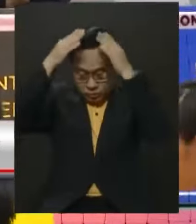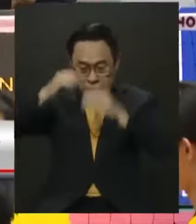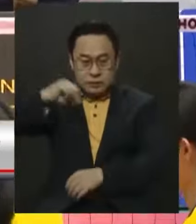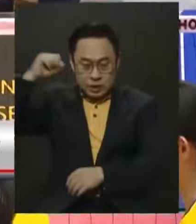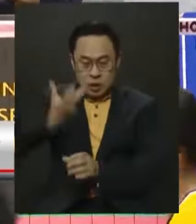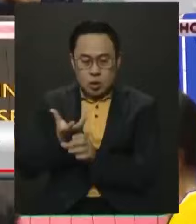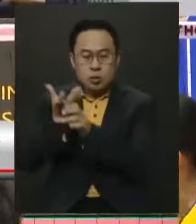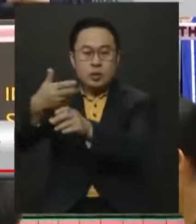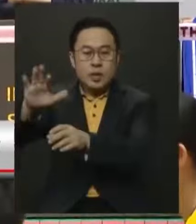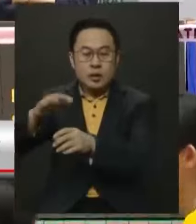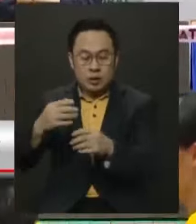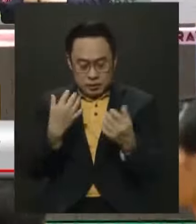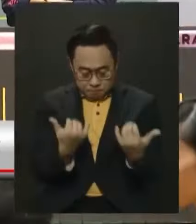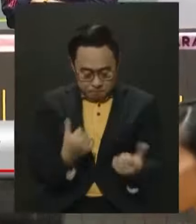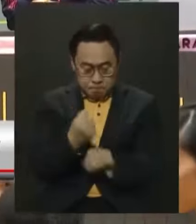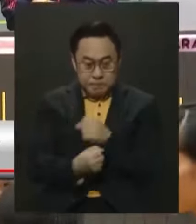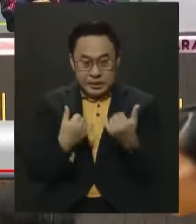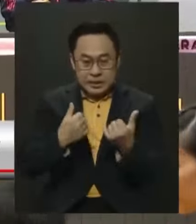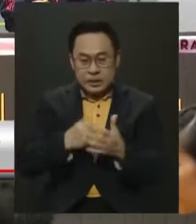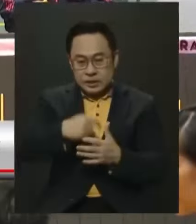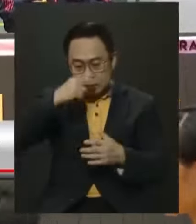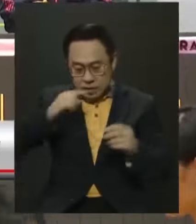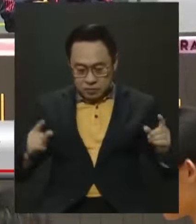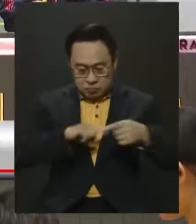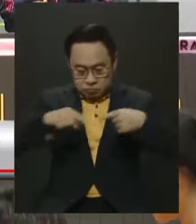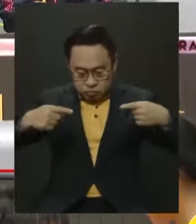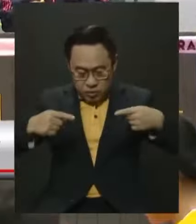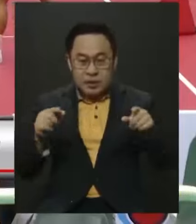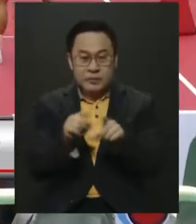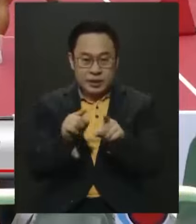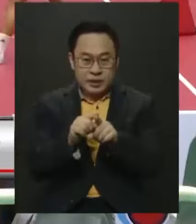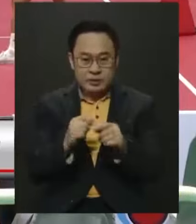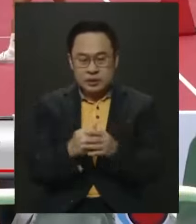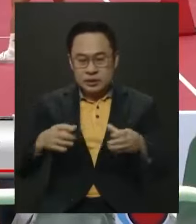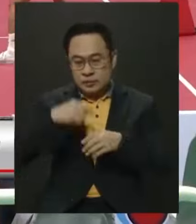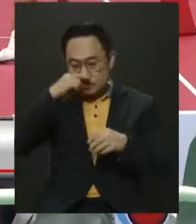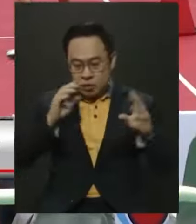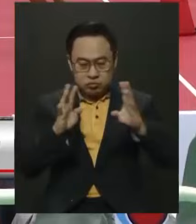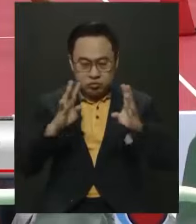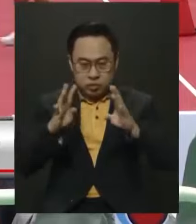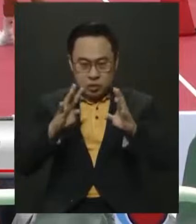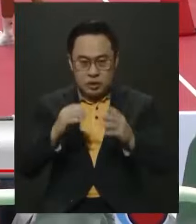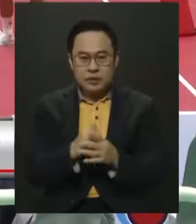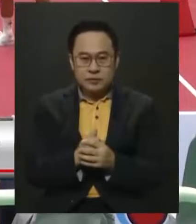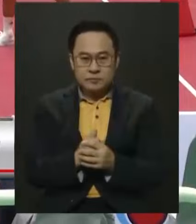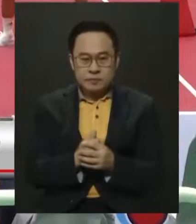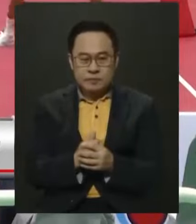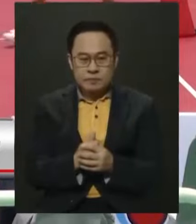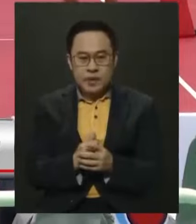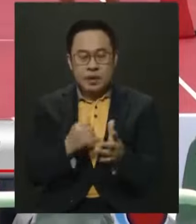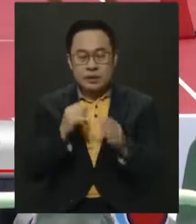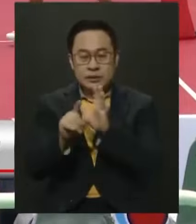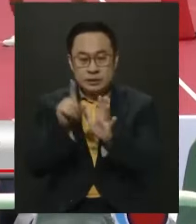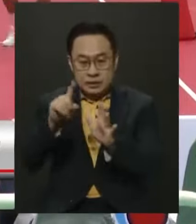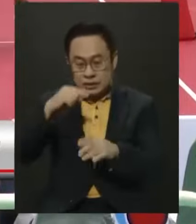ท์เขียวปักนะครับสมฤดีปลื้มปักและมลิกาบุญทศโดยมีพฤกษามณีวงและปิ่นประภาแก้วคำสายเป็นผู้เล่นสำรองครับเซต